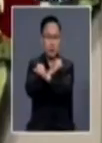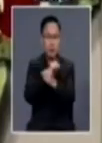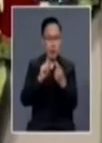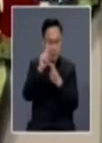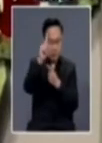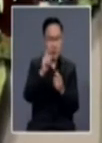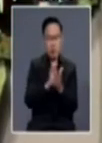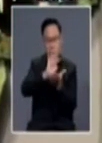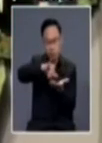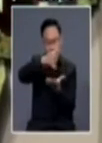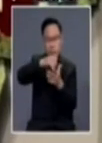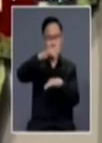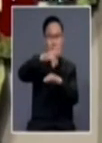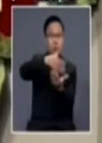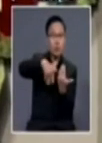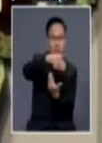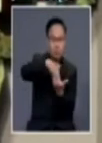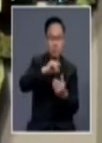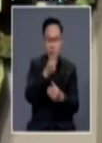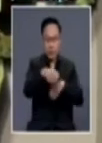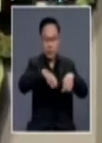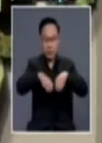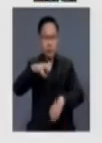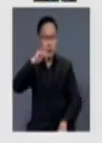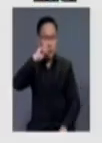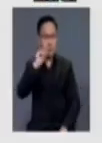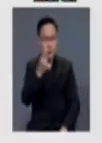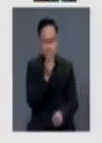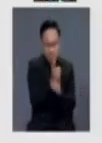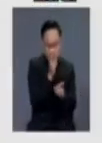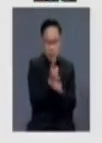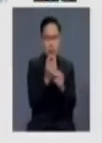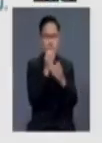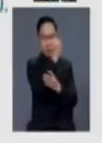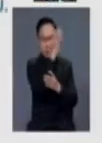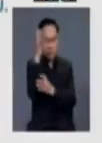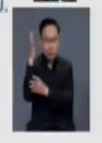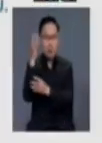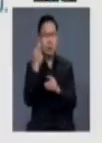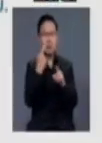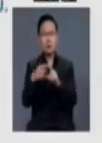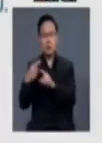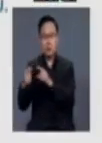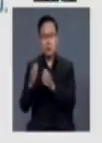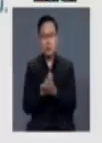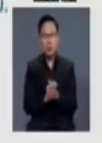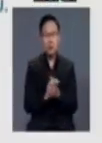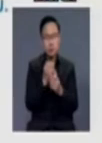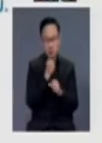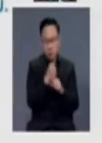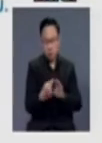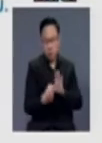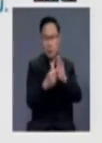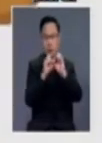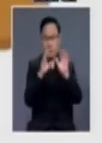การฟื้นฟูสภาพแวดล้อมการบริหารจัดการแหล่งน้ำการอนุรักษ์ทรัพยากรธรรมชาติในลักษณะต่างๆซึ่งมีผลงานสำคั